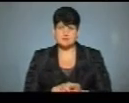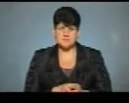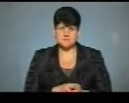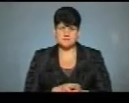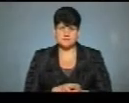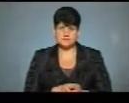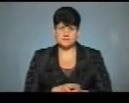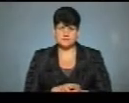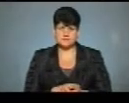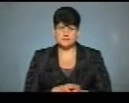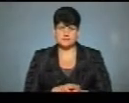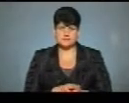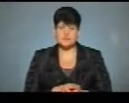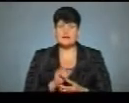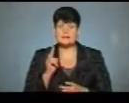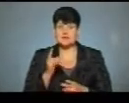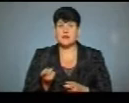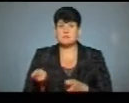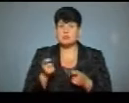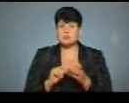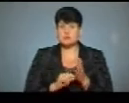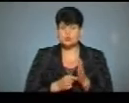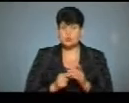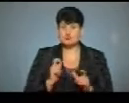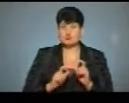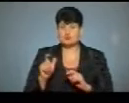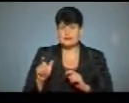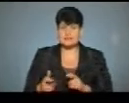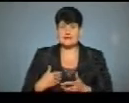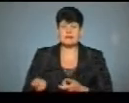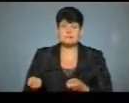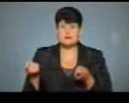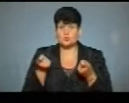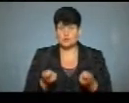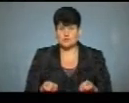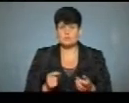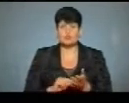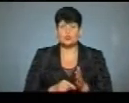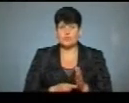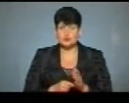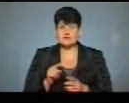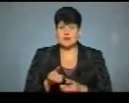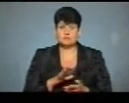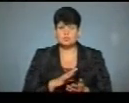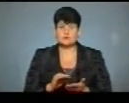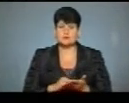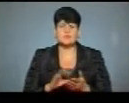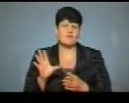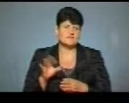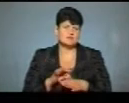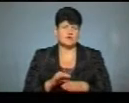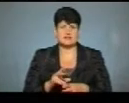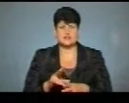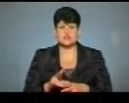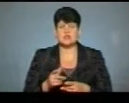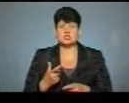Тобто, дитина, яка приносила цю довідку, студент, який приносив цю довідку, там було вказано про всі проведені щеплення. Студент,